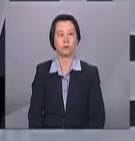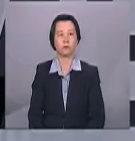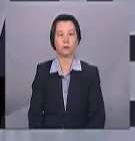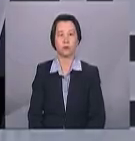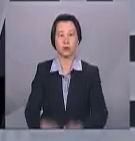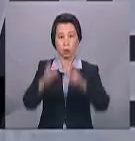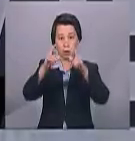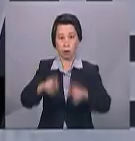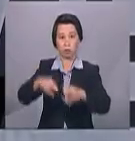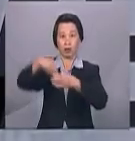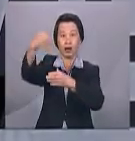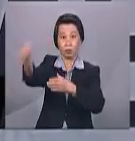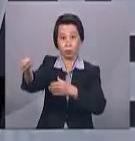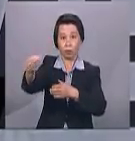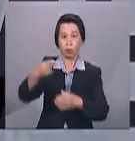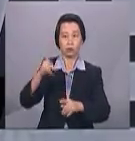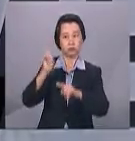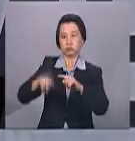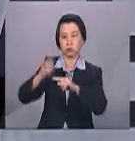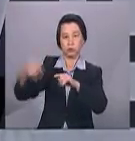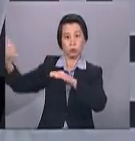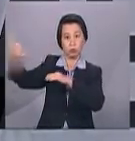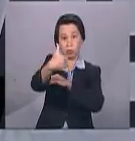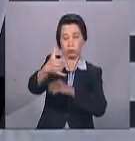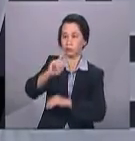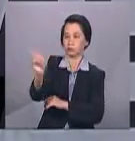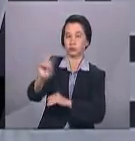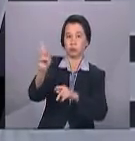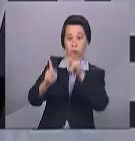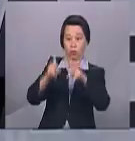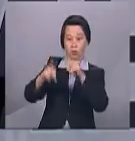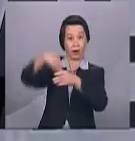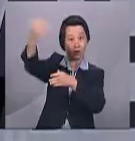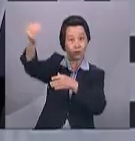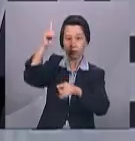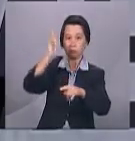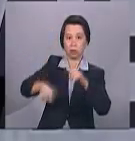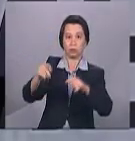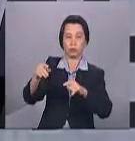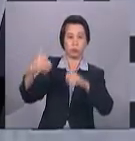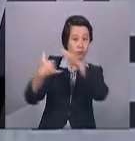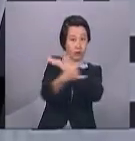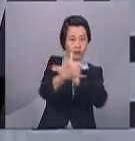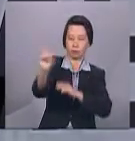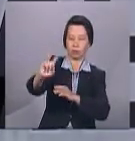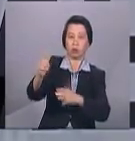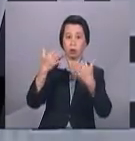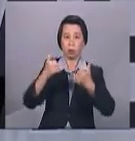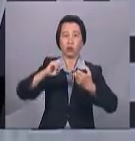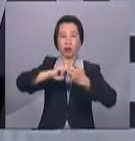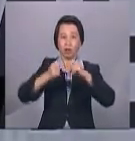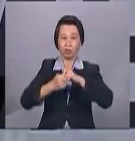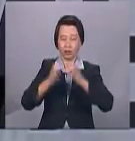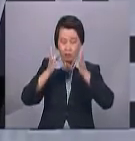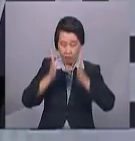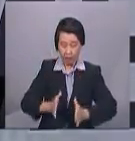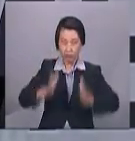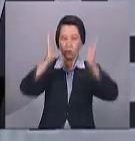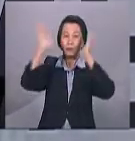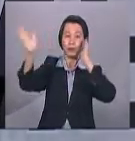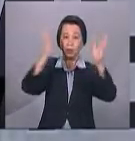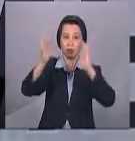Rakyat asing kita tak benarkan masuk dah. Jadi tindakan telah pun diambil. Tapi sekarang ni masalah warga negara kita, kita